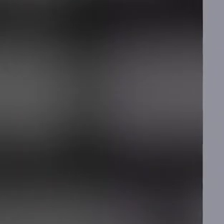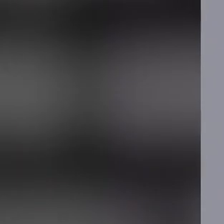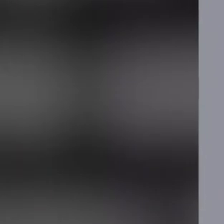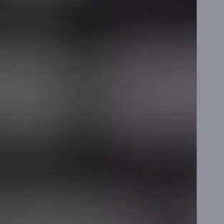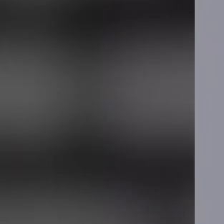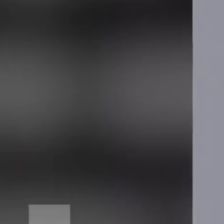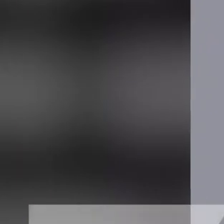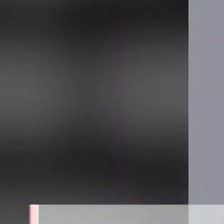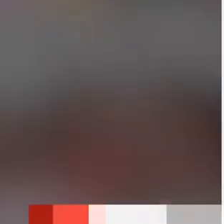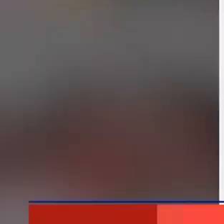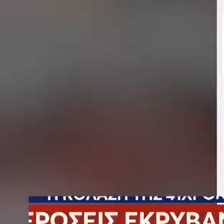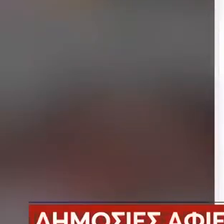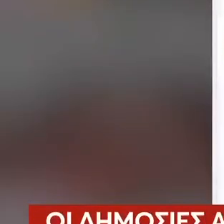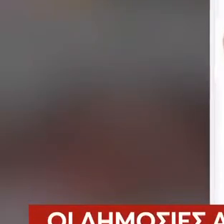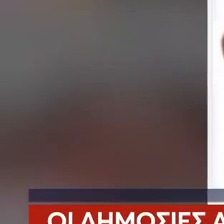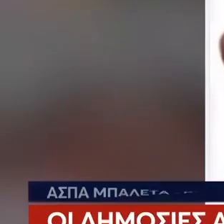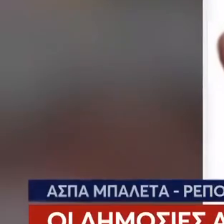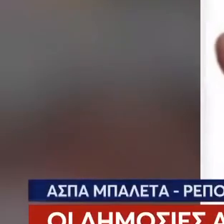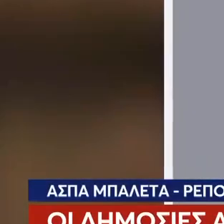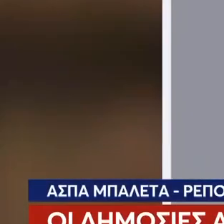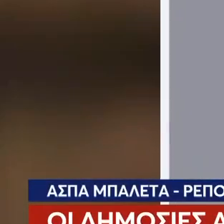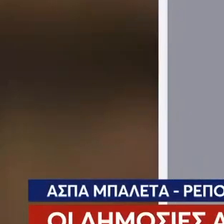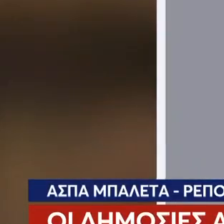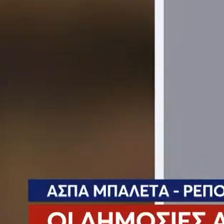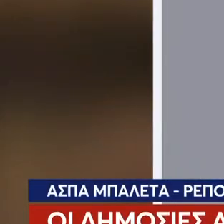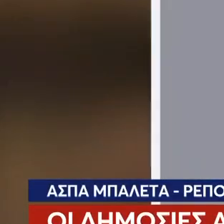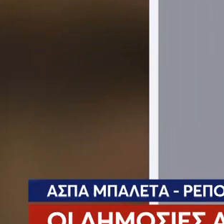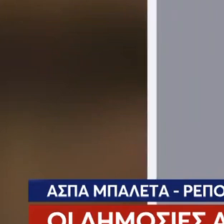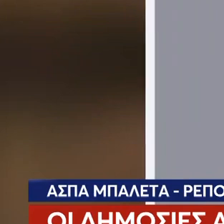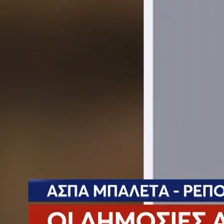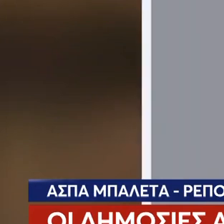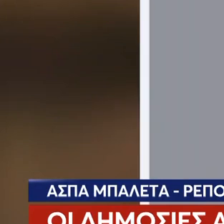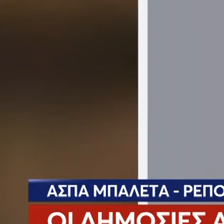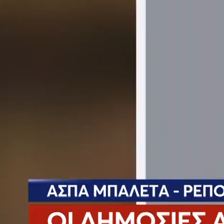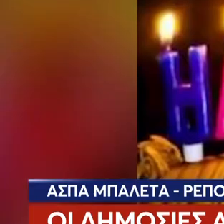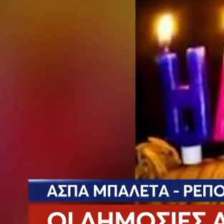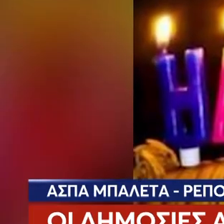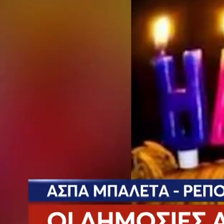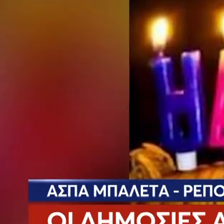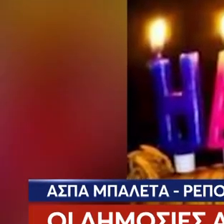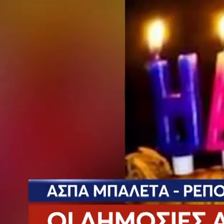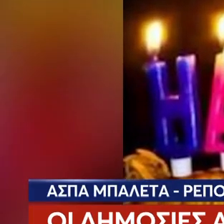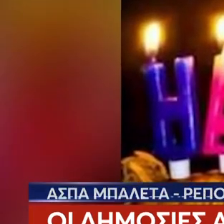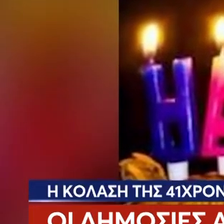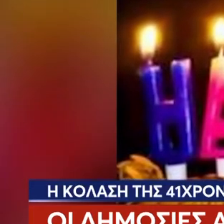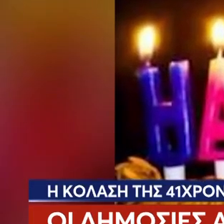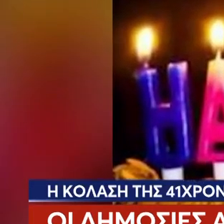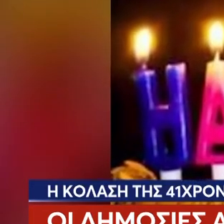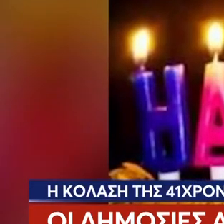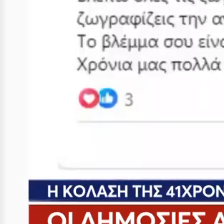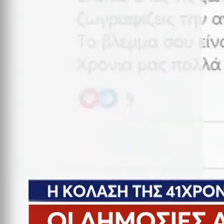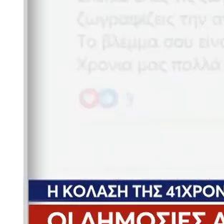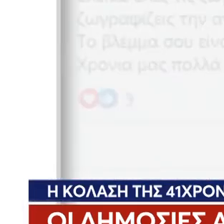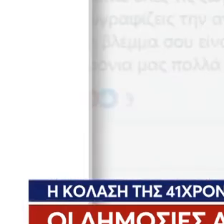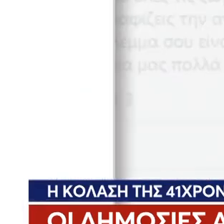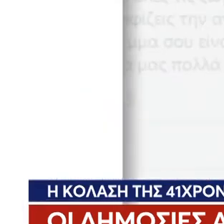Ο 39χρονος σύντροφός της παρουσίασε στα social media έναν έρωτα μεγάλο. Τα τελευταία 3 χρόνια που φαίνεται να είχαν δεσμό της αφιέρωνε